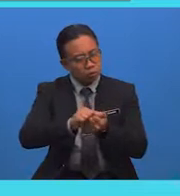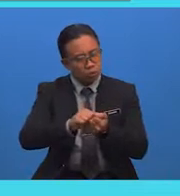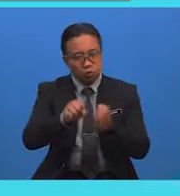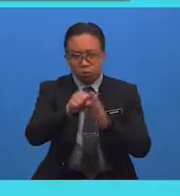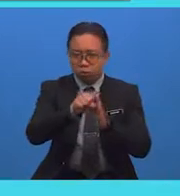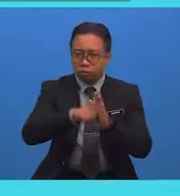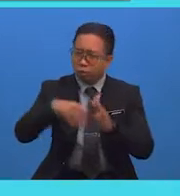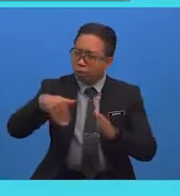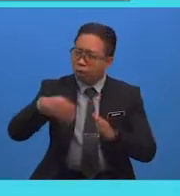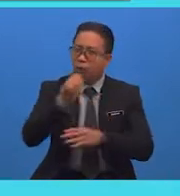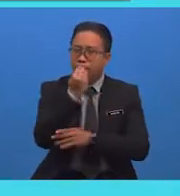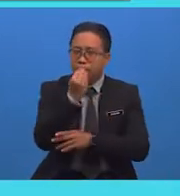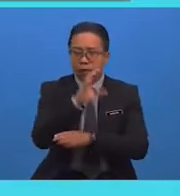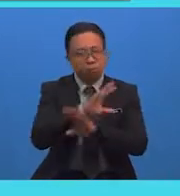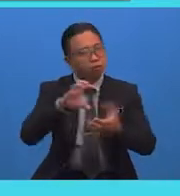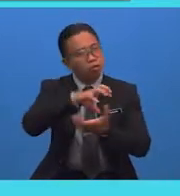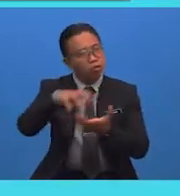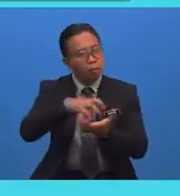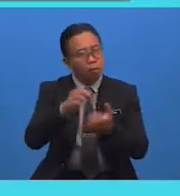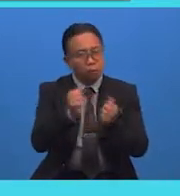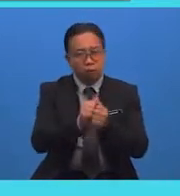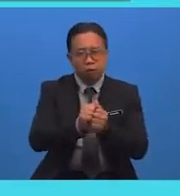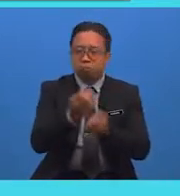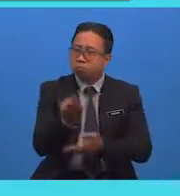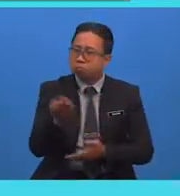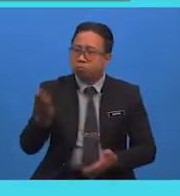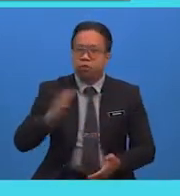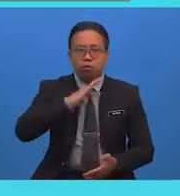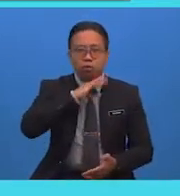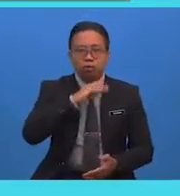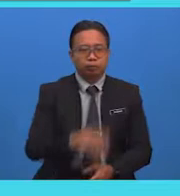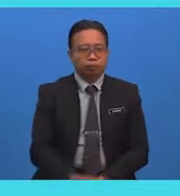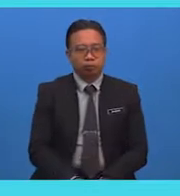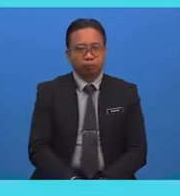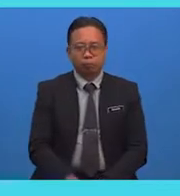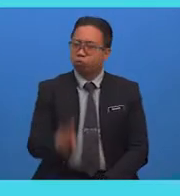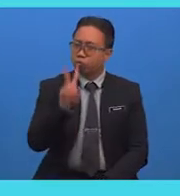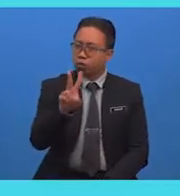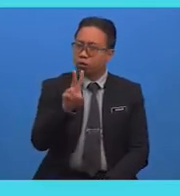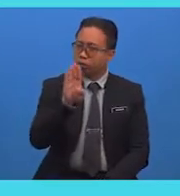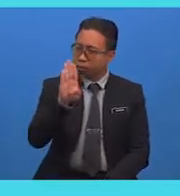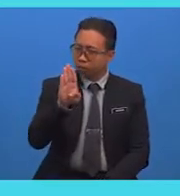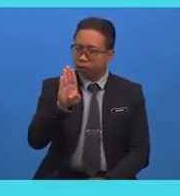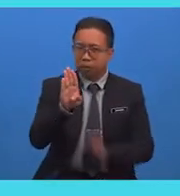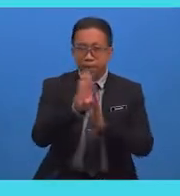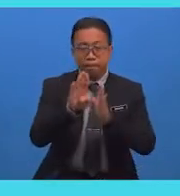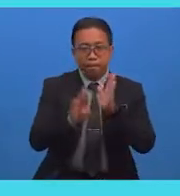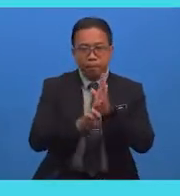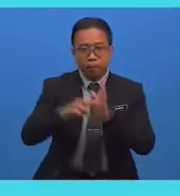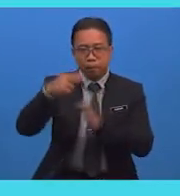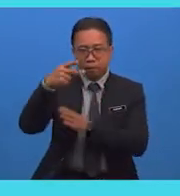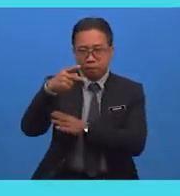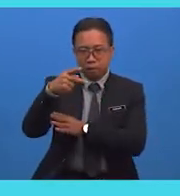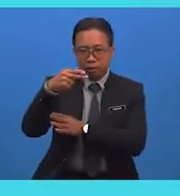atau tidak bercampur dengan benda-benda kotor. B yang kedua pula ialah berkhasiat. Berkhasiat